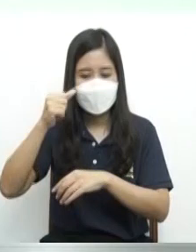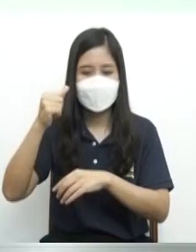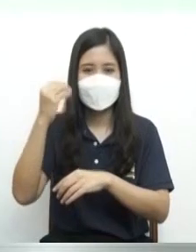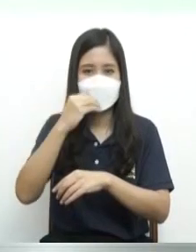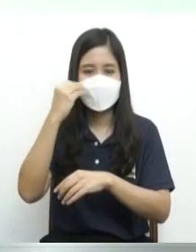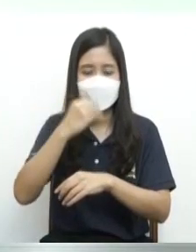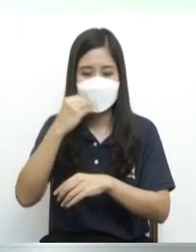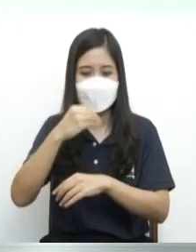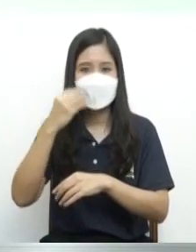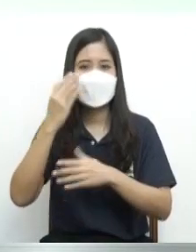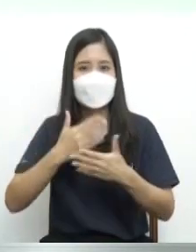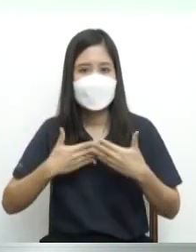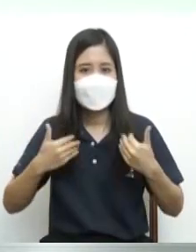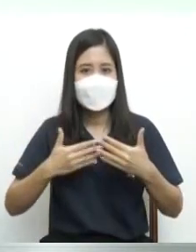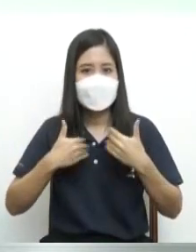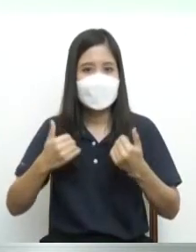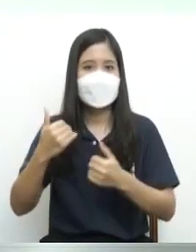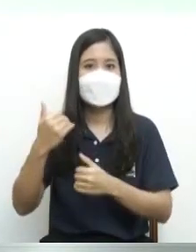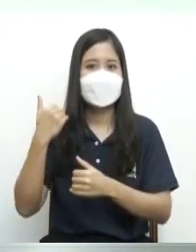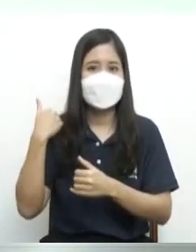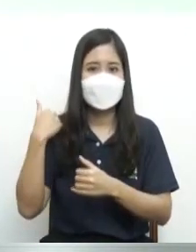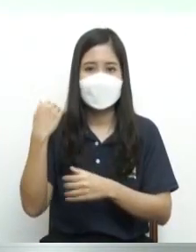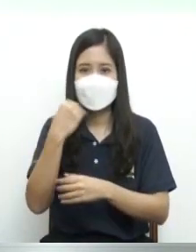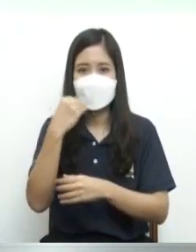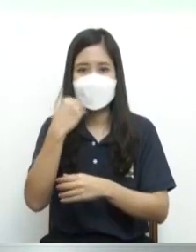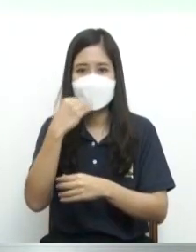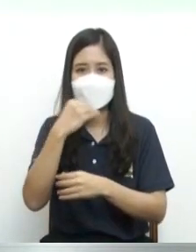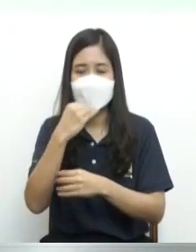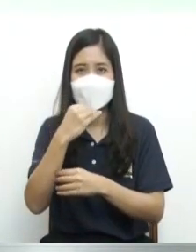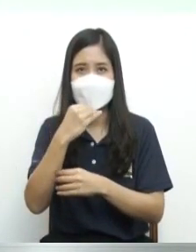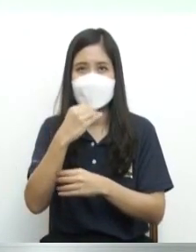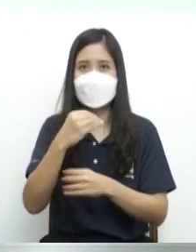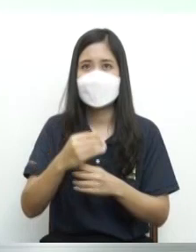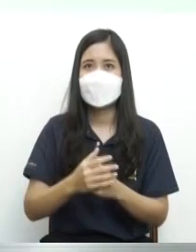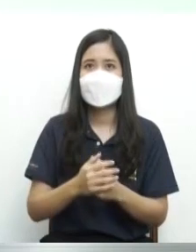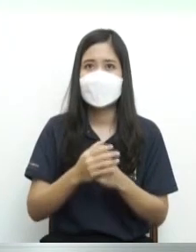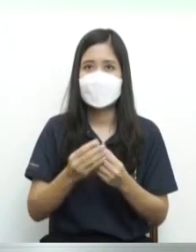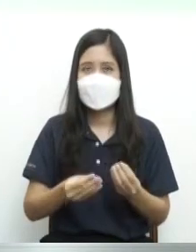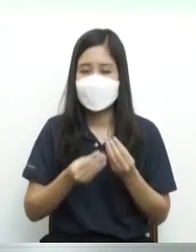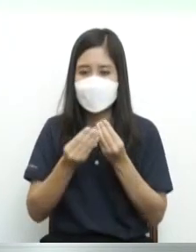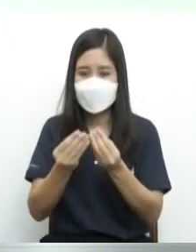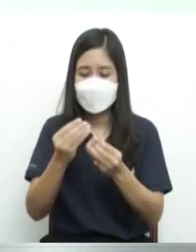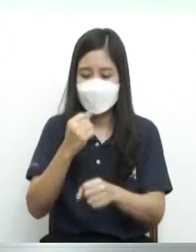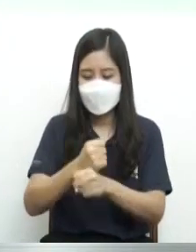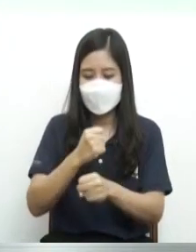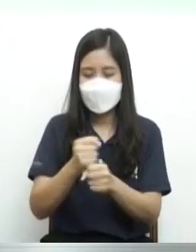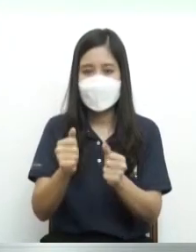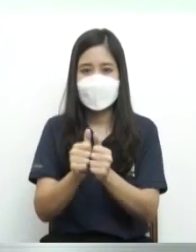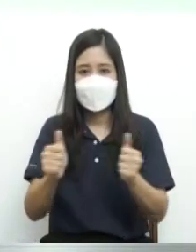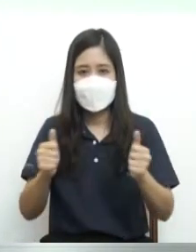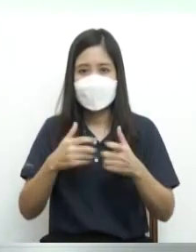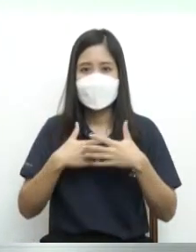ำงานผมคิดอย่างจริงๆนะท่านเกวินเกียรติผมไม่ได้มาพูดว่าให้คนชมว่าผมคิดดีแต่ว่าใจมันเป็นอย่างนี้จริงๆเพราะตรงนี้มันเหมือนที่ผม